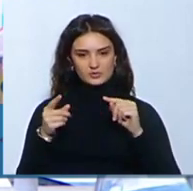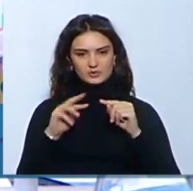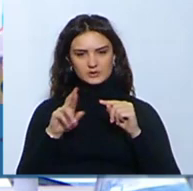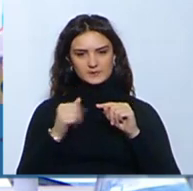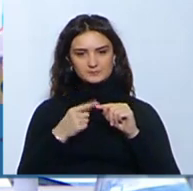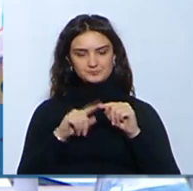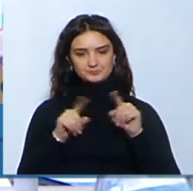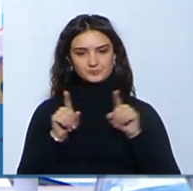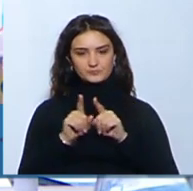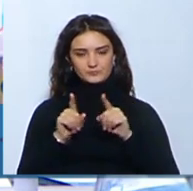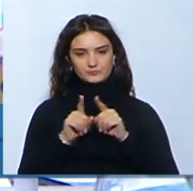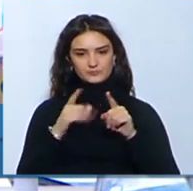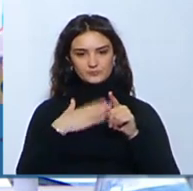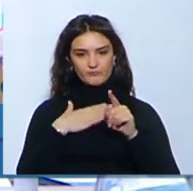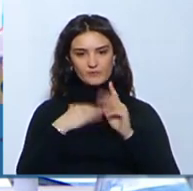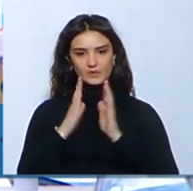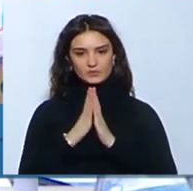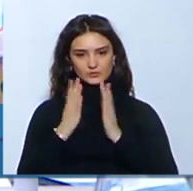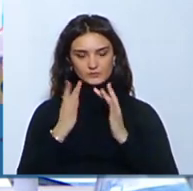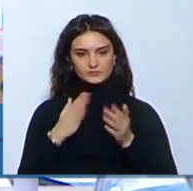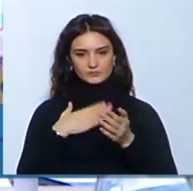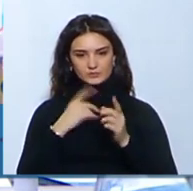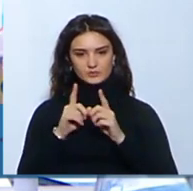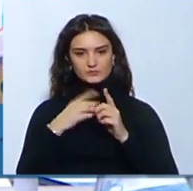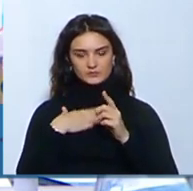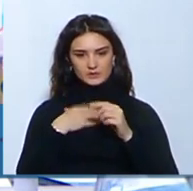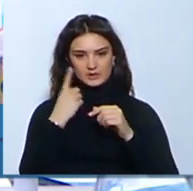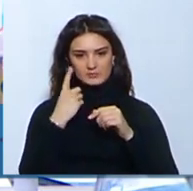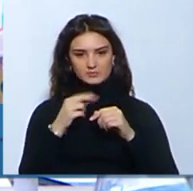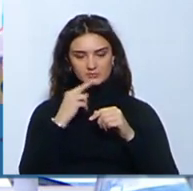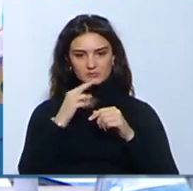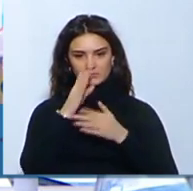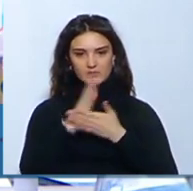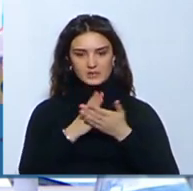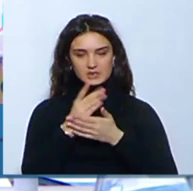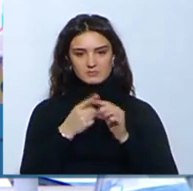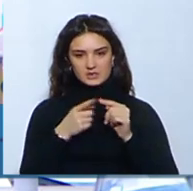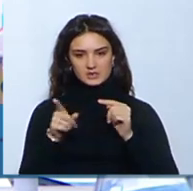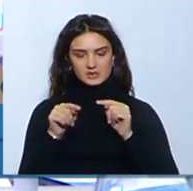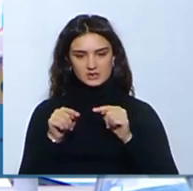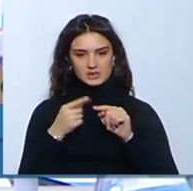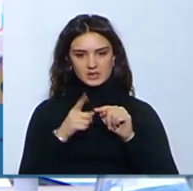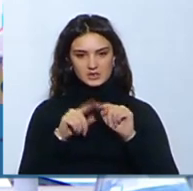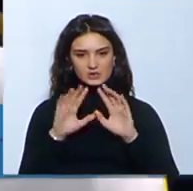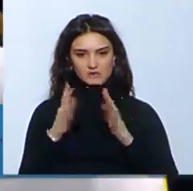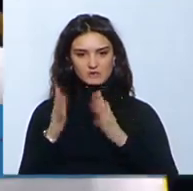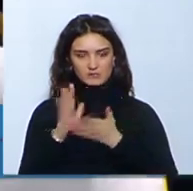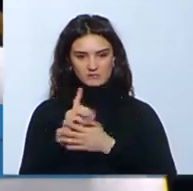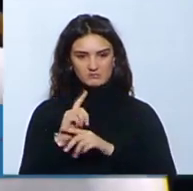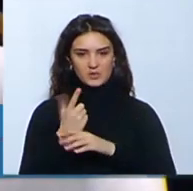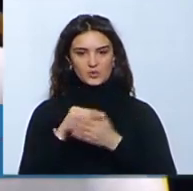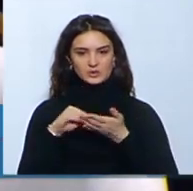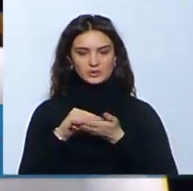და მიუხედავად ჩვენი თხოვნისა, მიუხედავად ჩვენი გაფრთხილებისა მრავალი წლის მანძილზე, ეს შემთხვევები